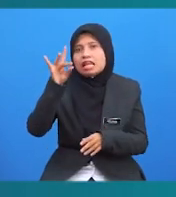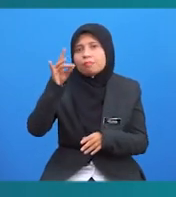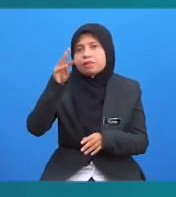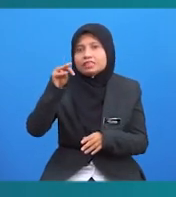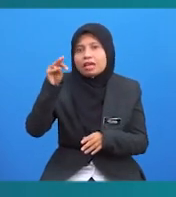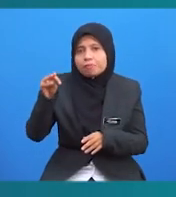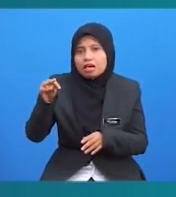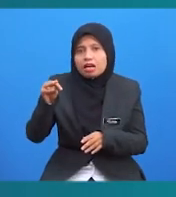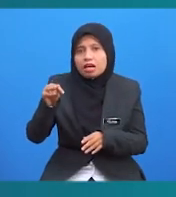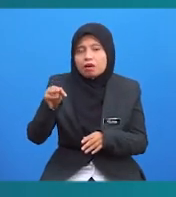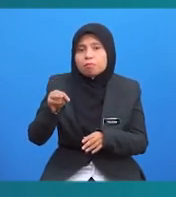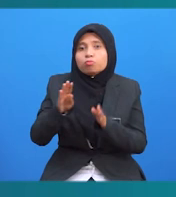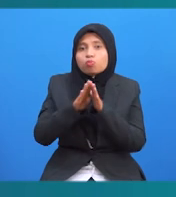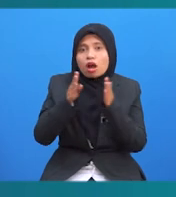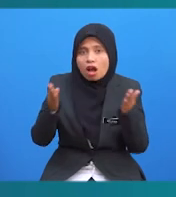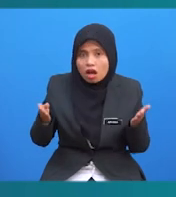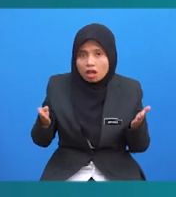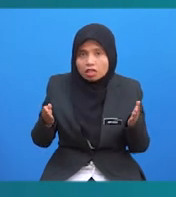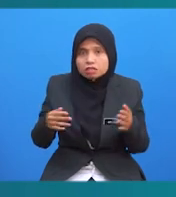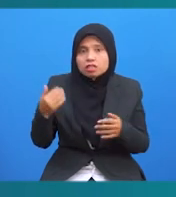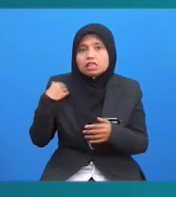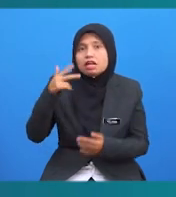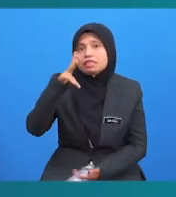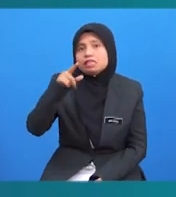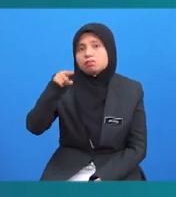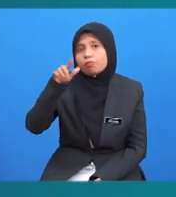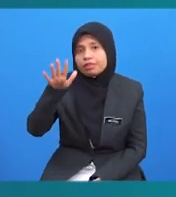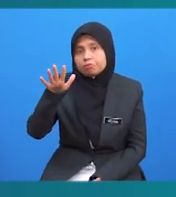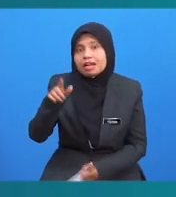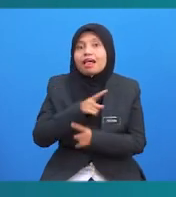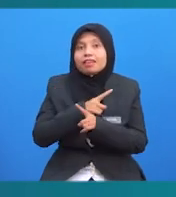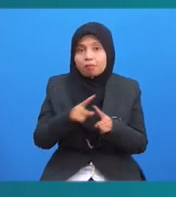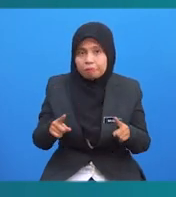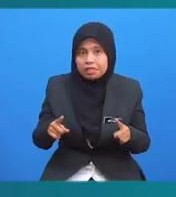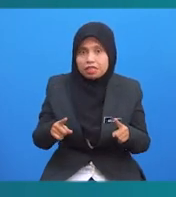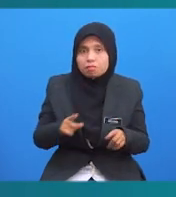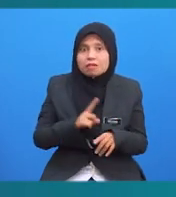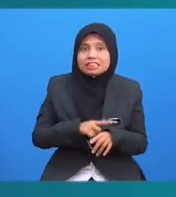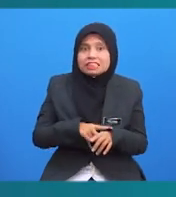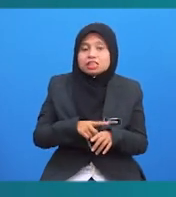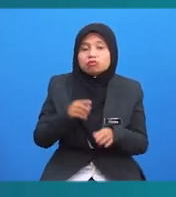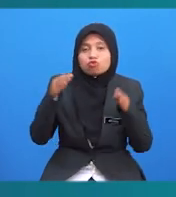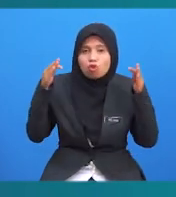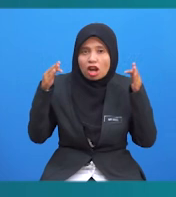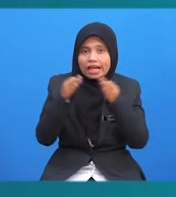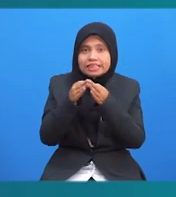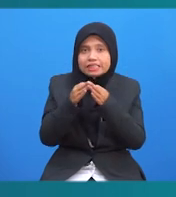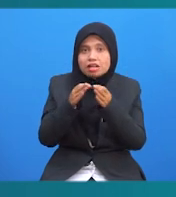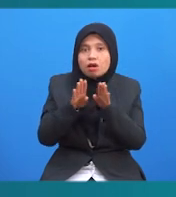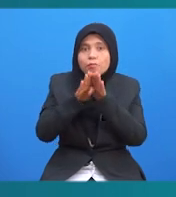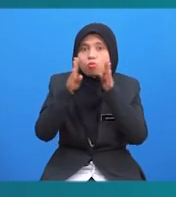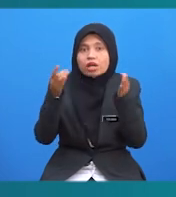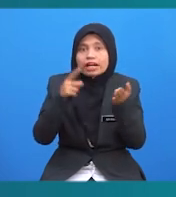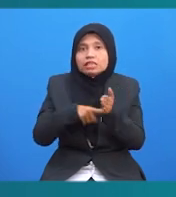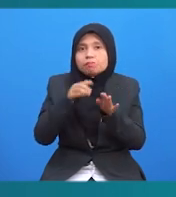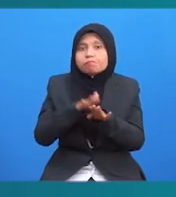18mm, aperture maksimum anda adalah 3.5. Tetapi semasa anda zoom, bukaan